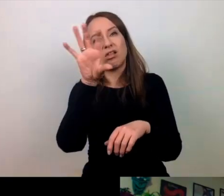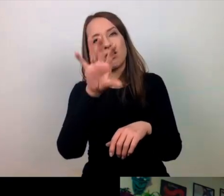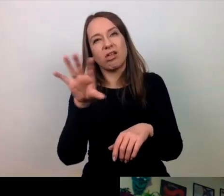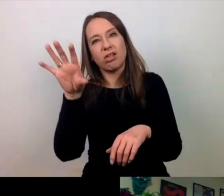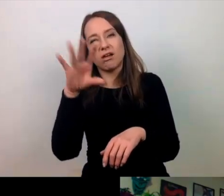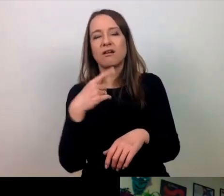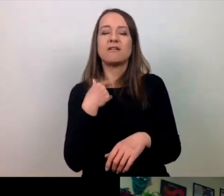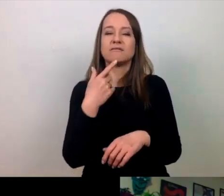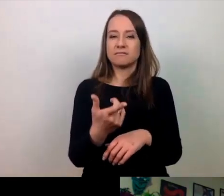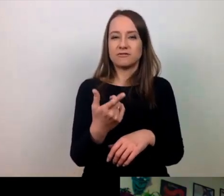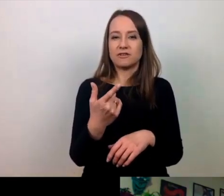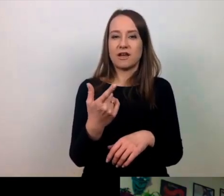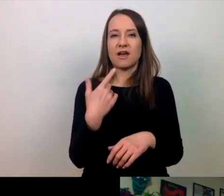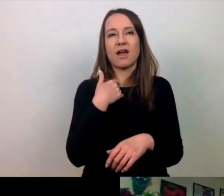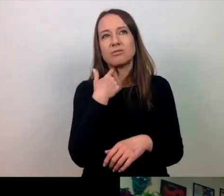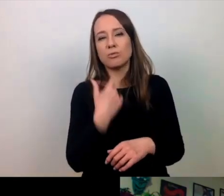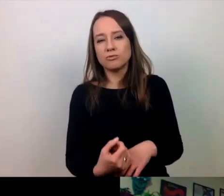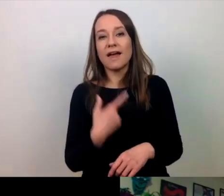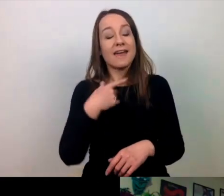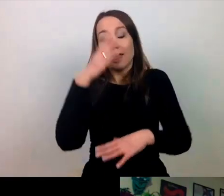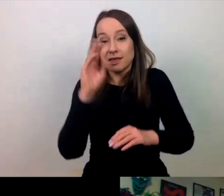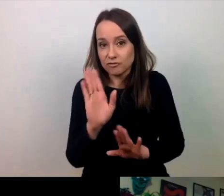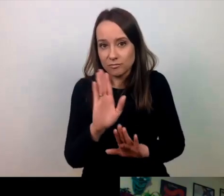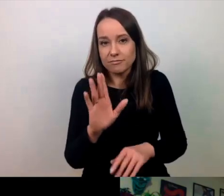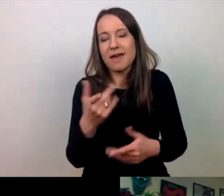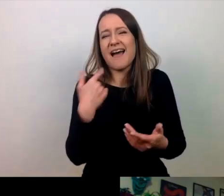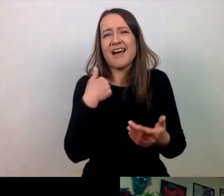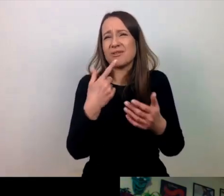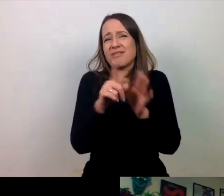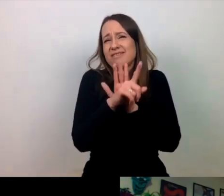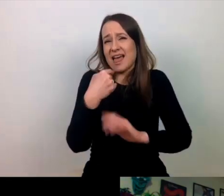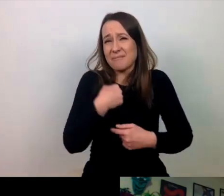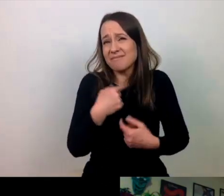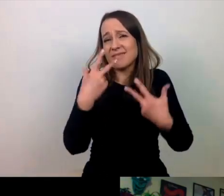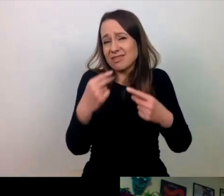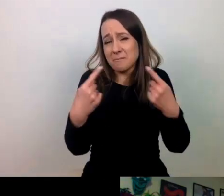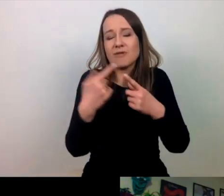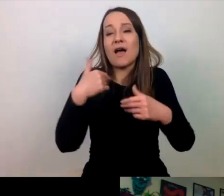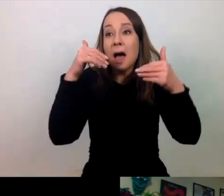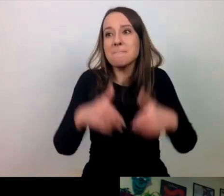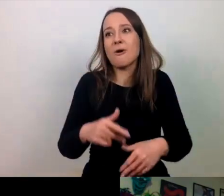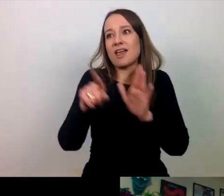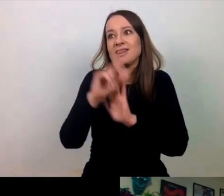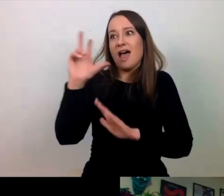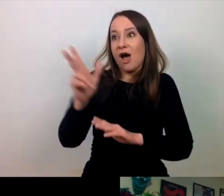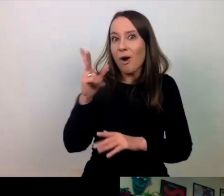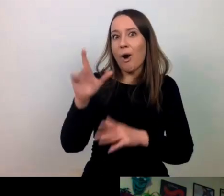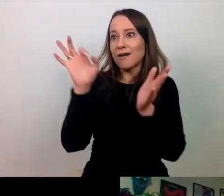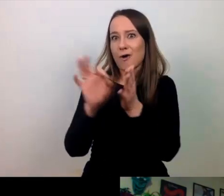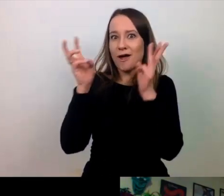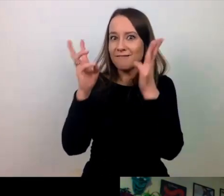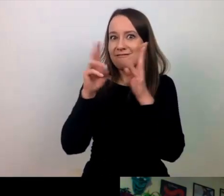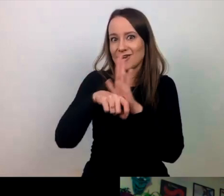nie śpię, bo nie śpię, ale że to nie dla mnie, to nie znaczy, że dla kogoś to nie może być cenne i istotne. To są